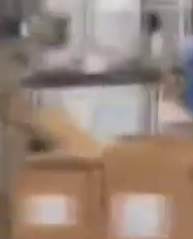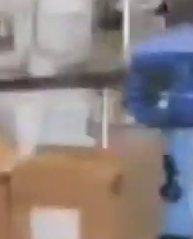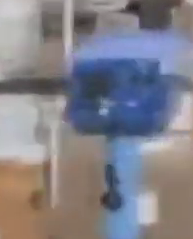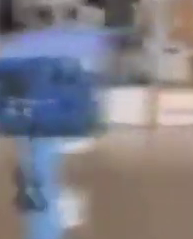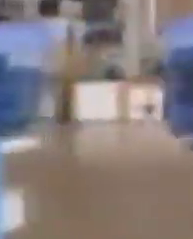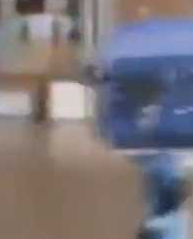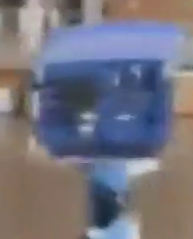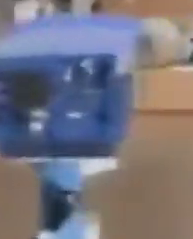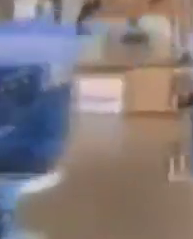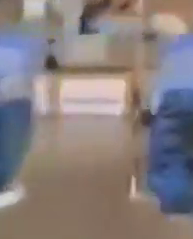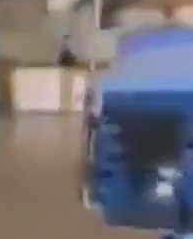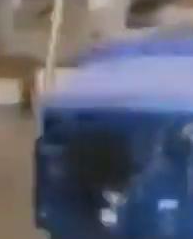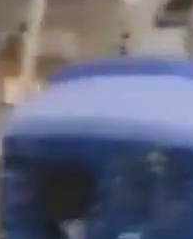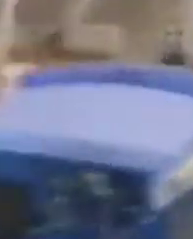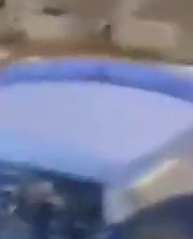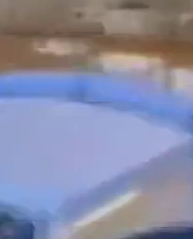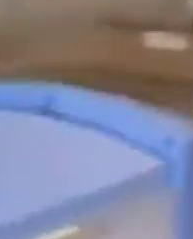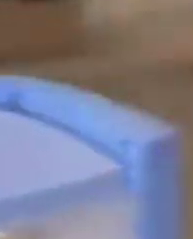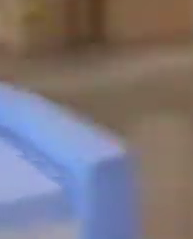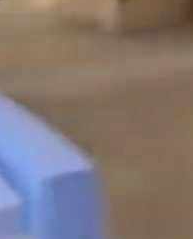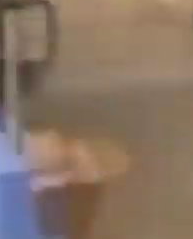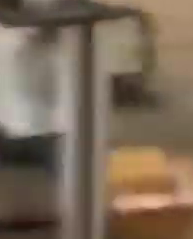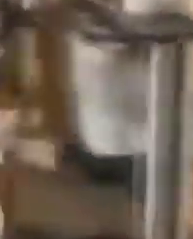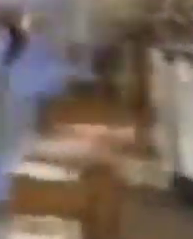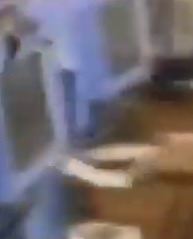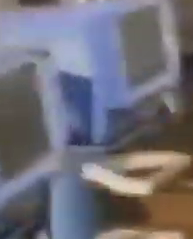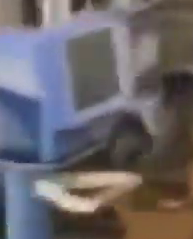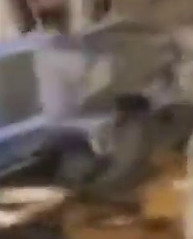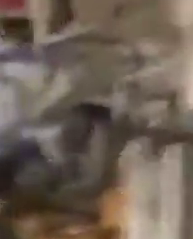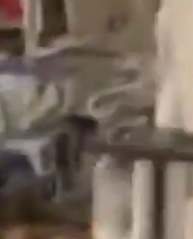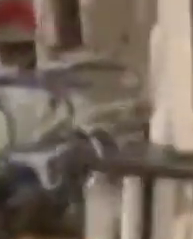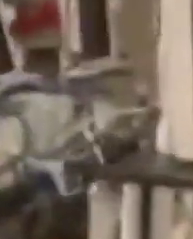però il discorso è che c'è un fabbisogno